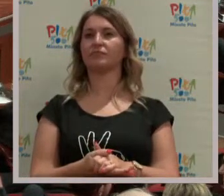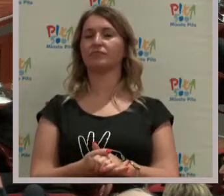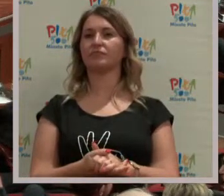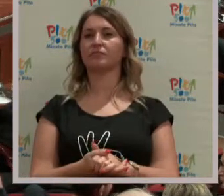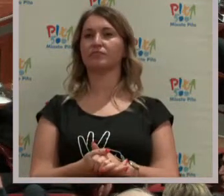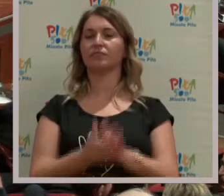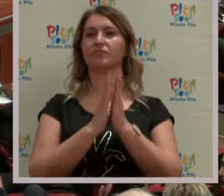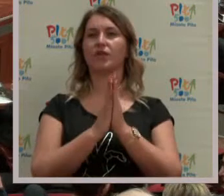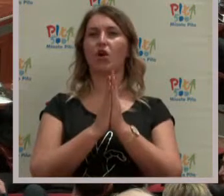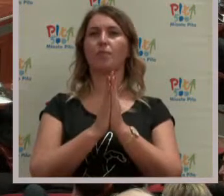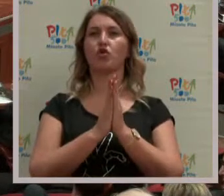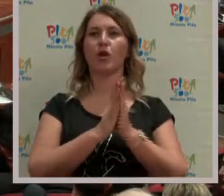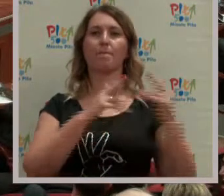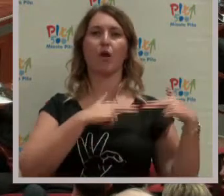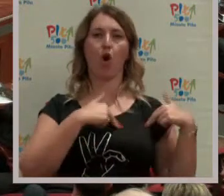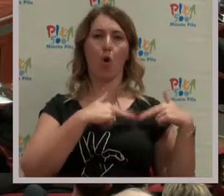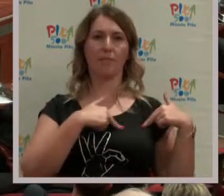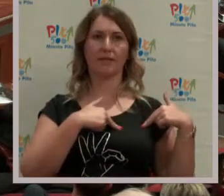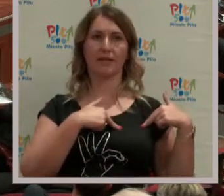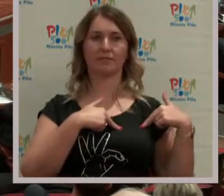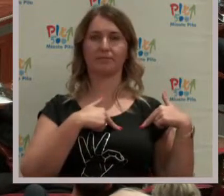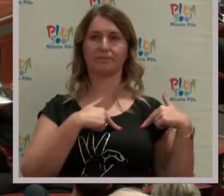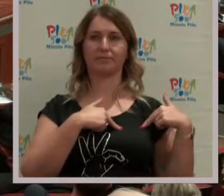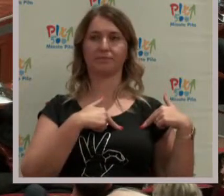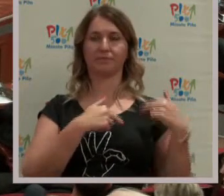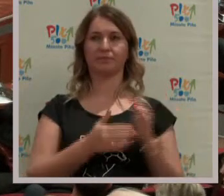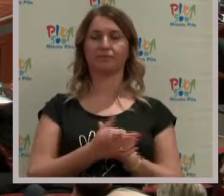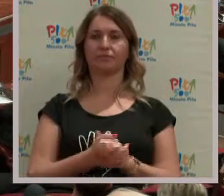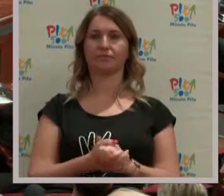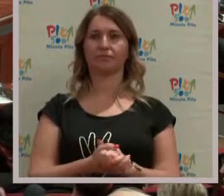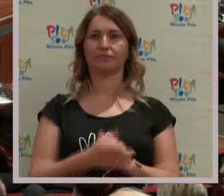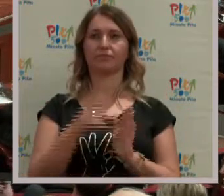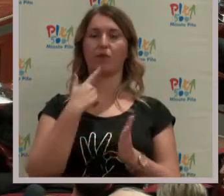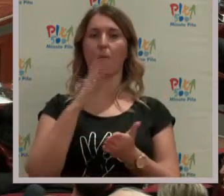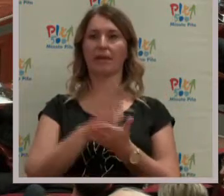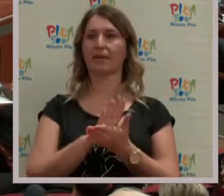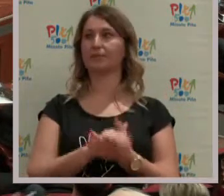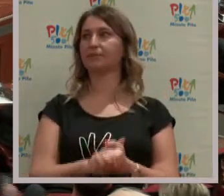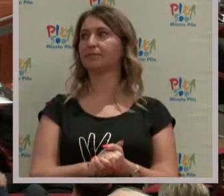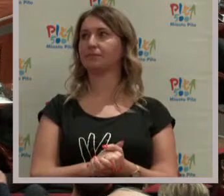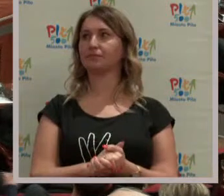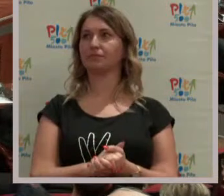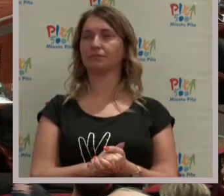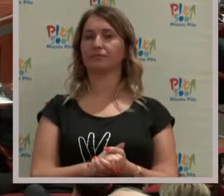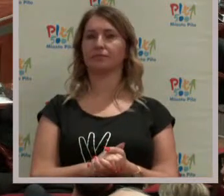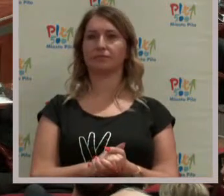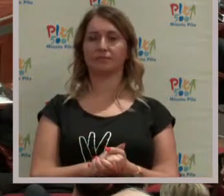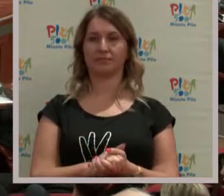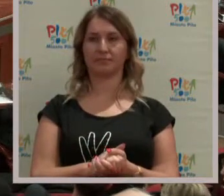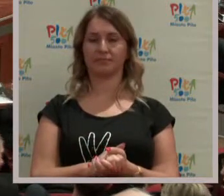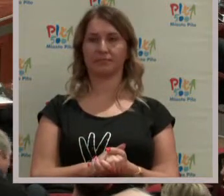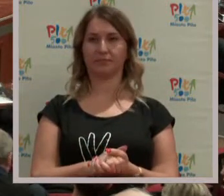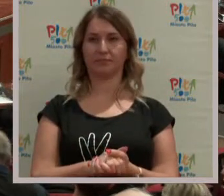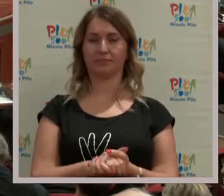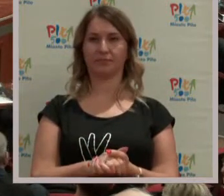komisji które odbywa odbyły wspólne najpierw komisji budżetu i rozwoju